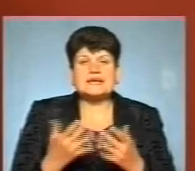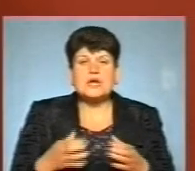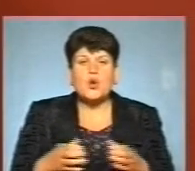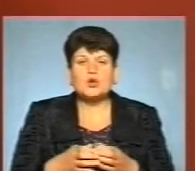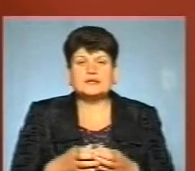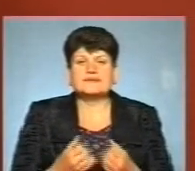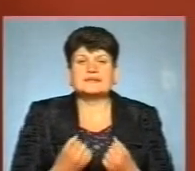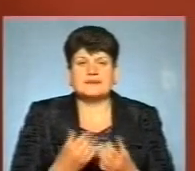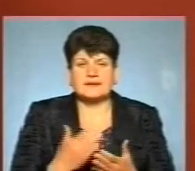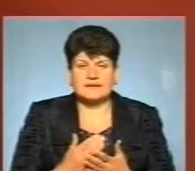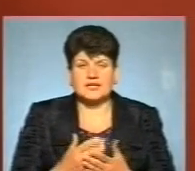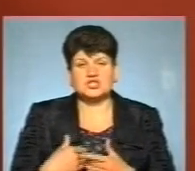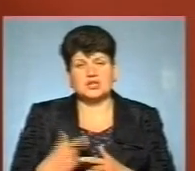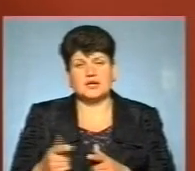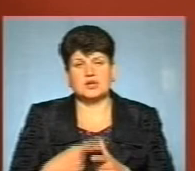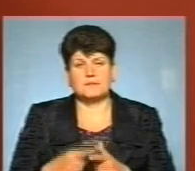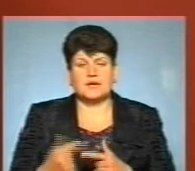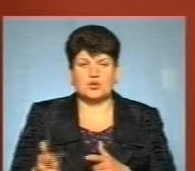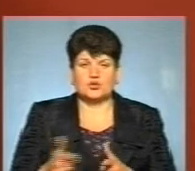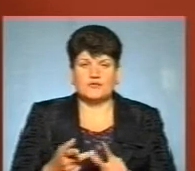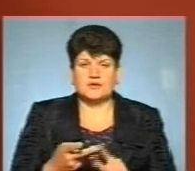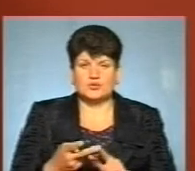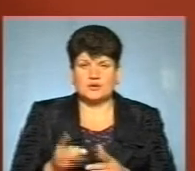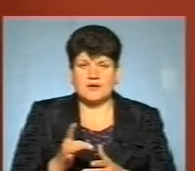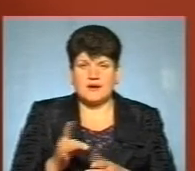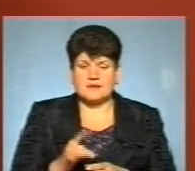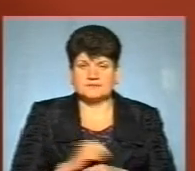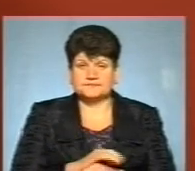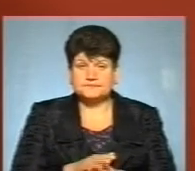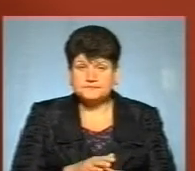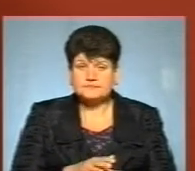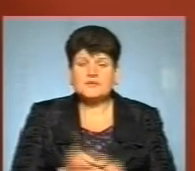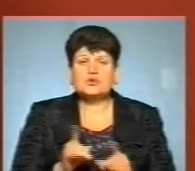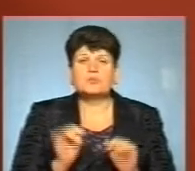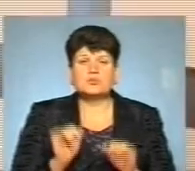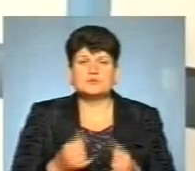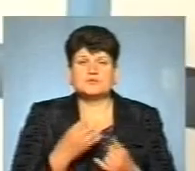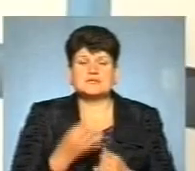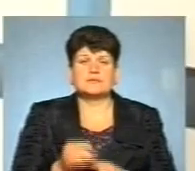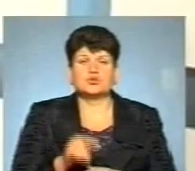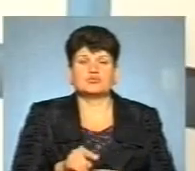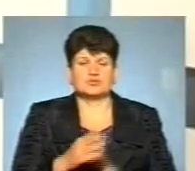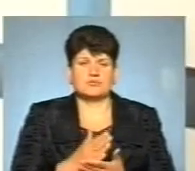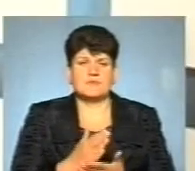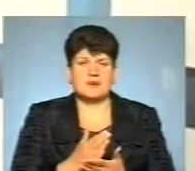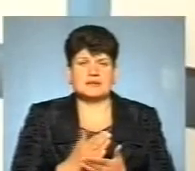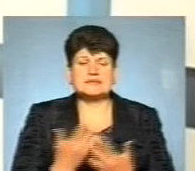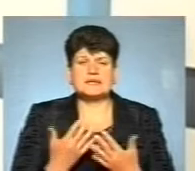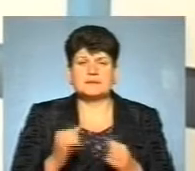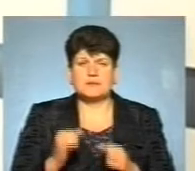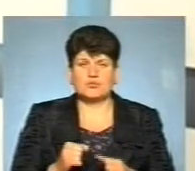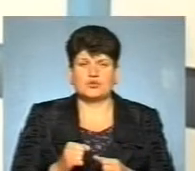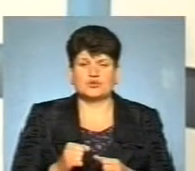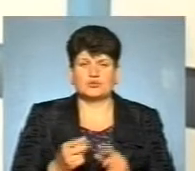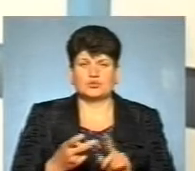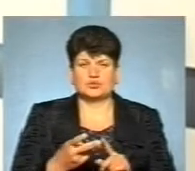другої хвилі. По тих перших результатах, які ми маємо, що ми можемо сказати по тому, наскільки ми можемо перенести